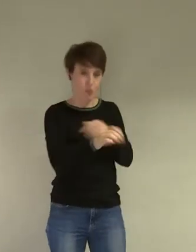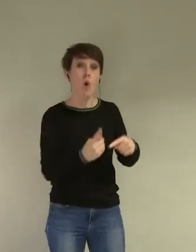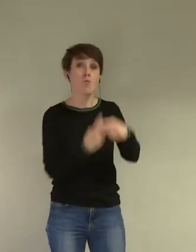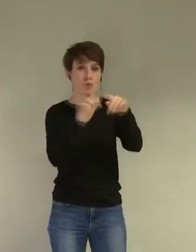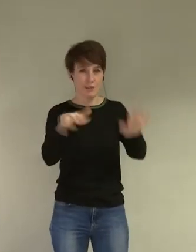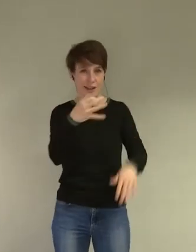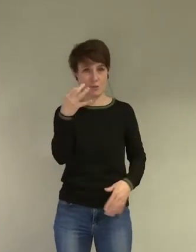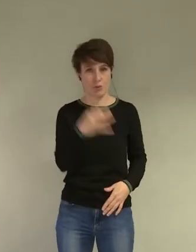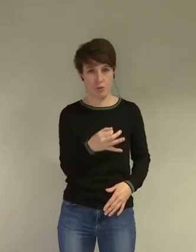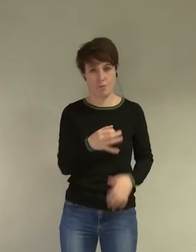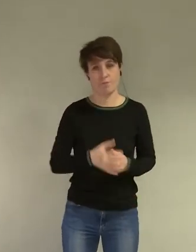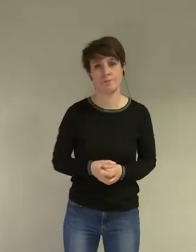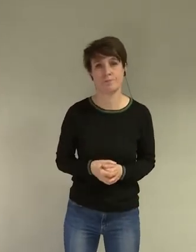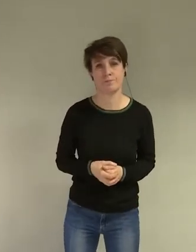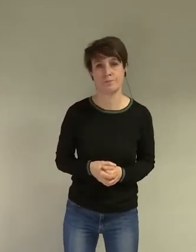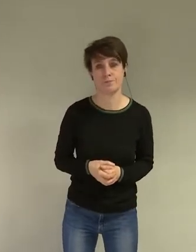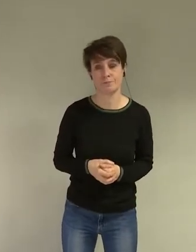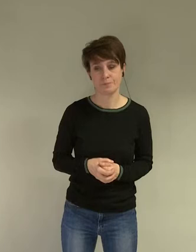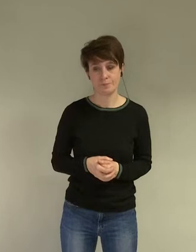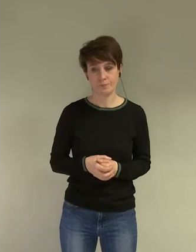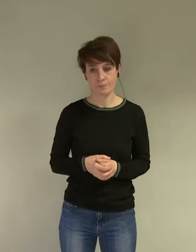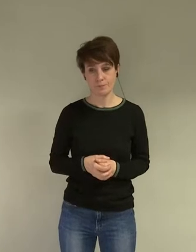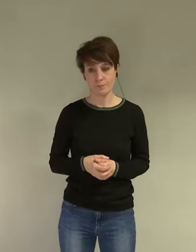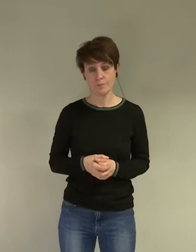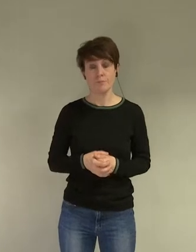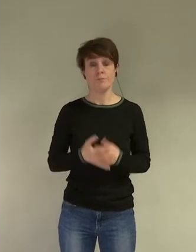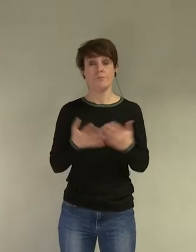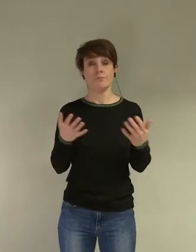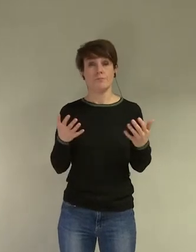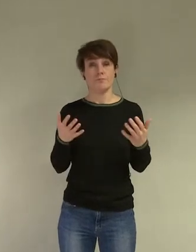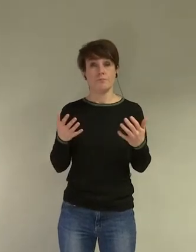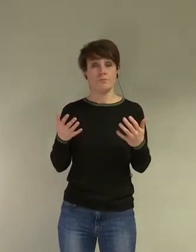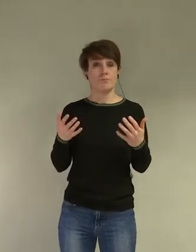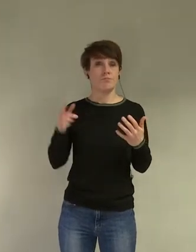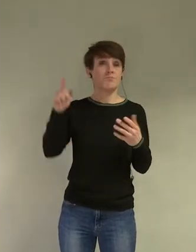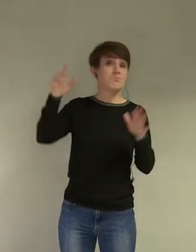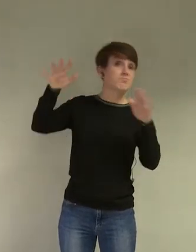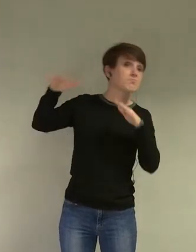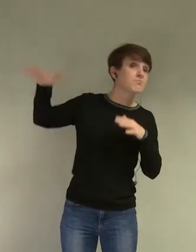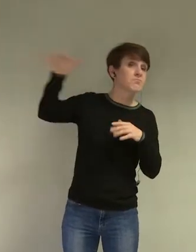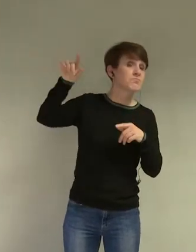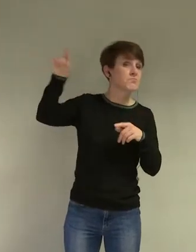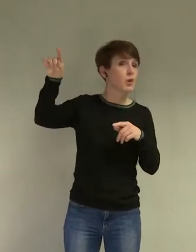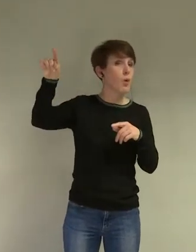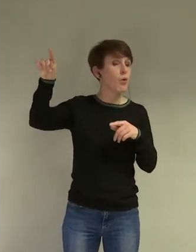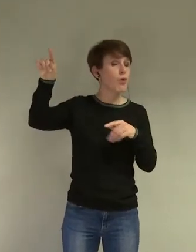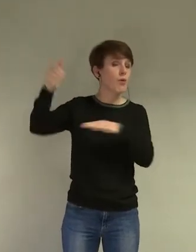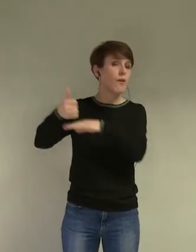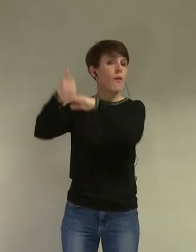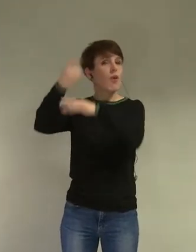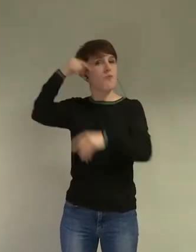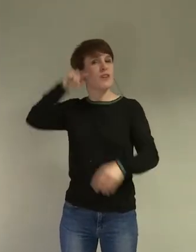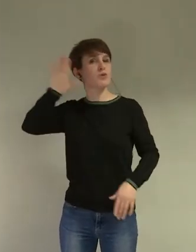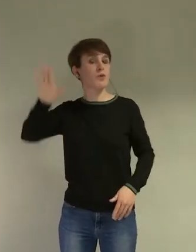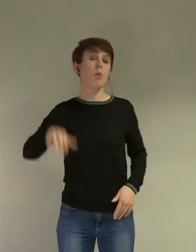sont aux marges de notre société face à une idéologie qui fait tout porter et tout pesé sur l'individu nous remettons du